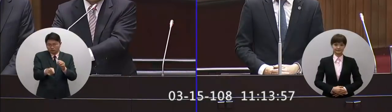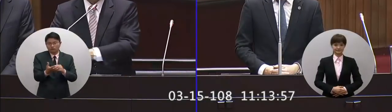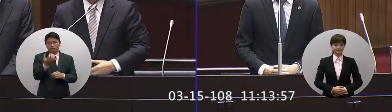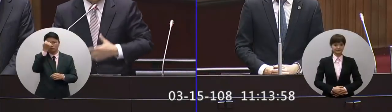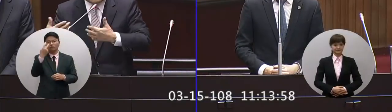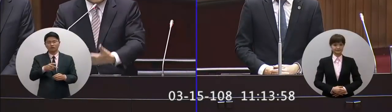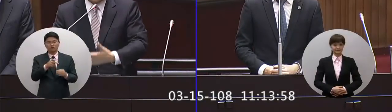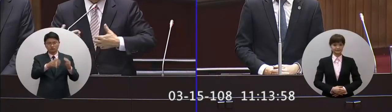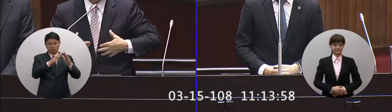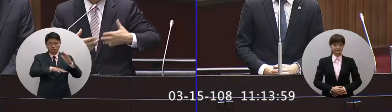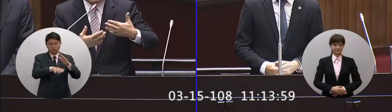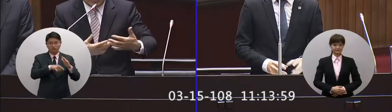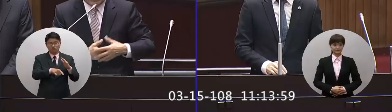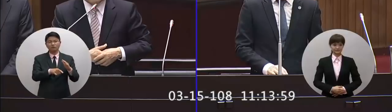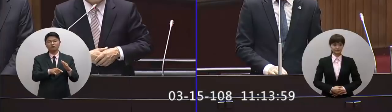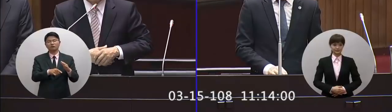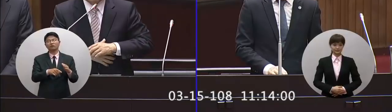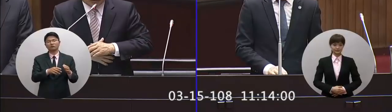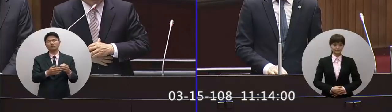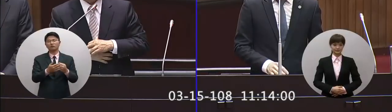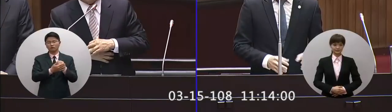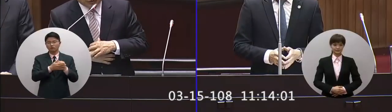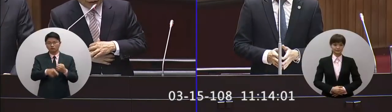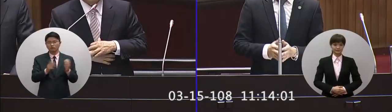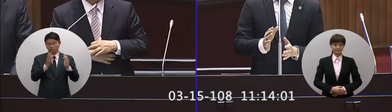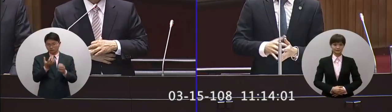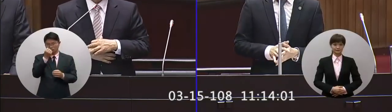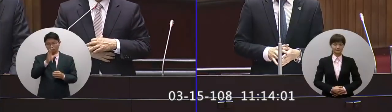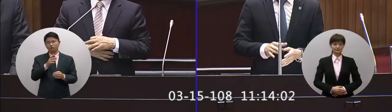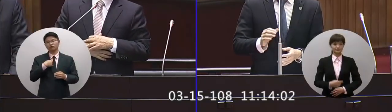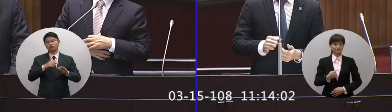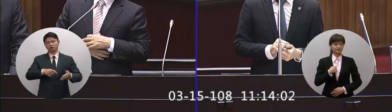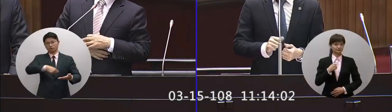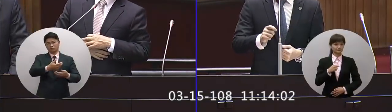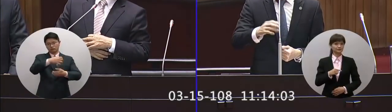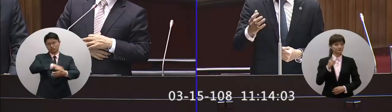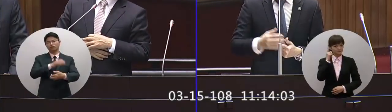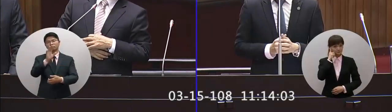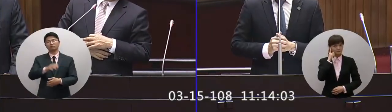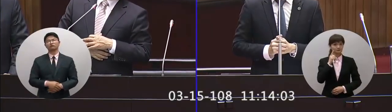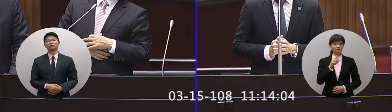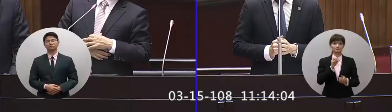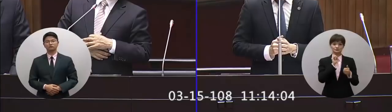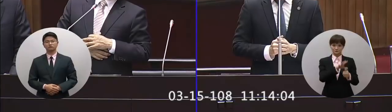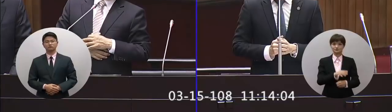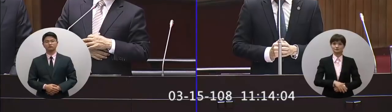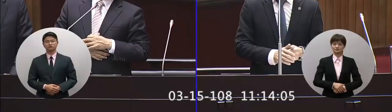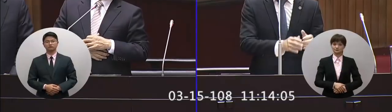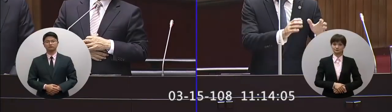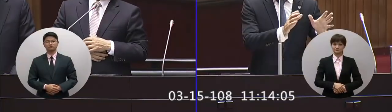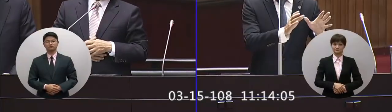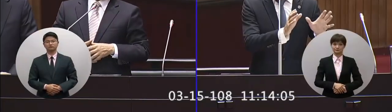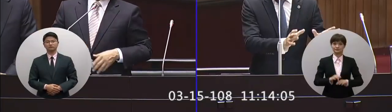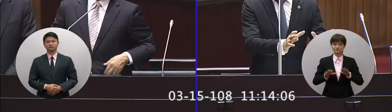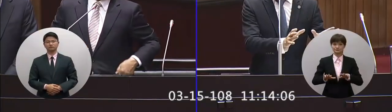会当安尼，所以这是咱伫草案内底有哪有这条规定。 伫遮吼，我到时伫协商会买甲恁的代表好好来参详，